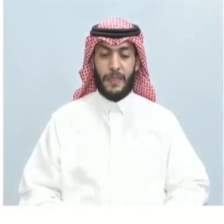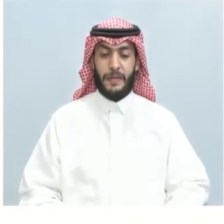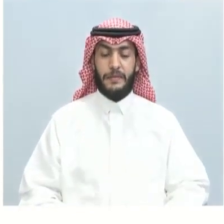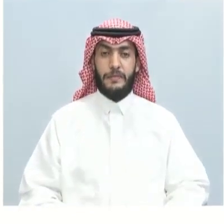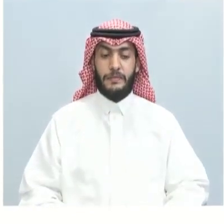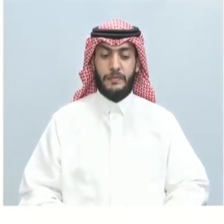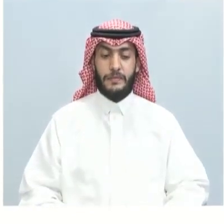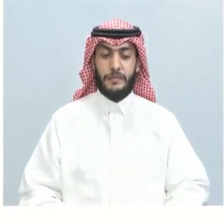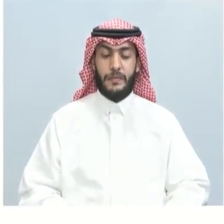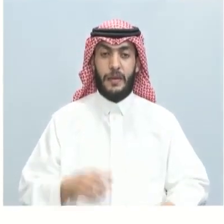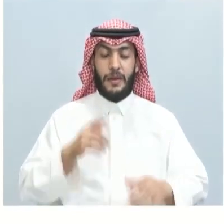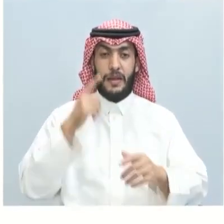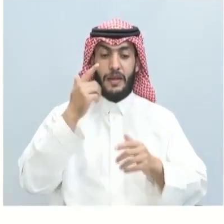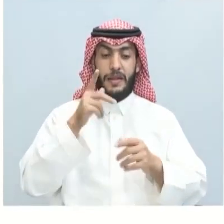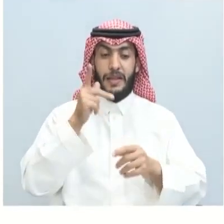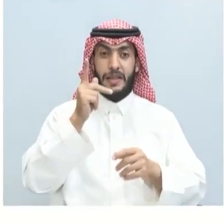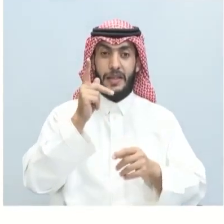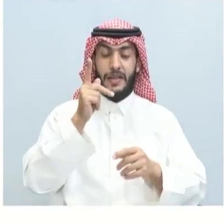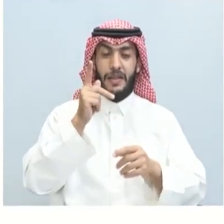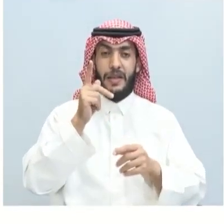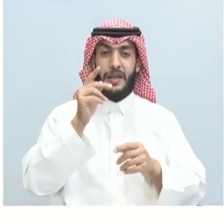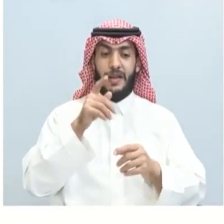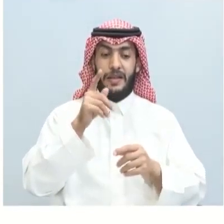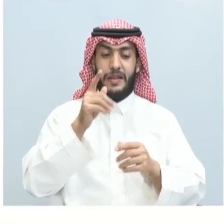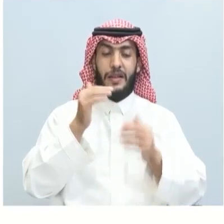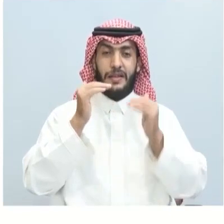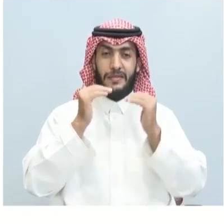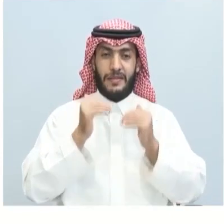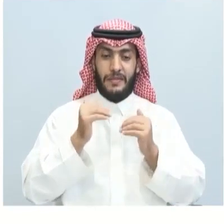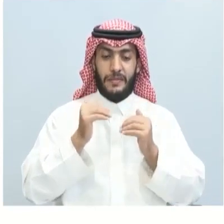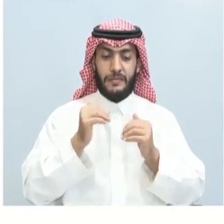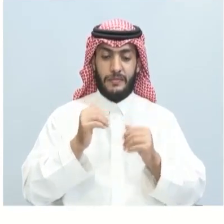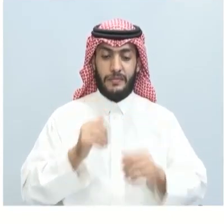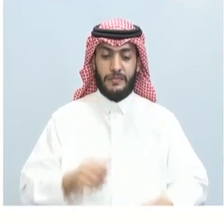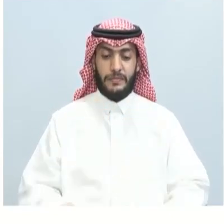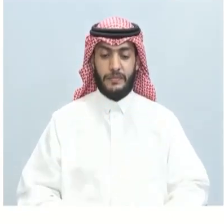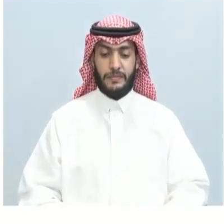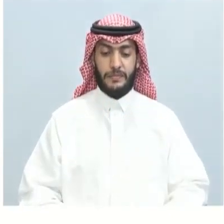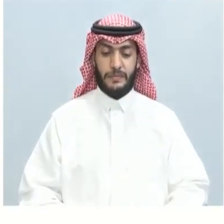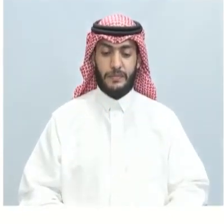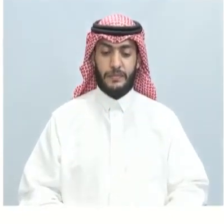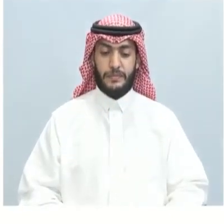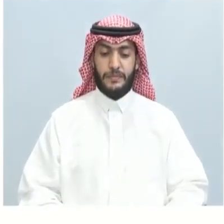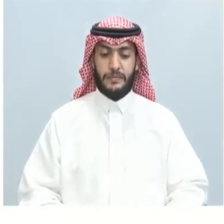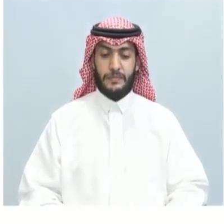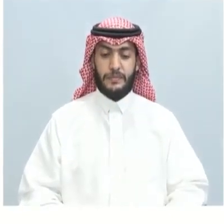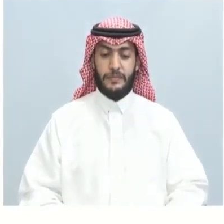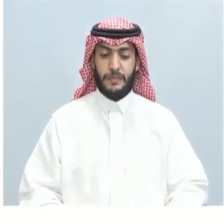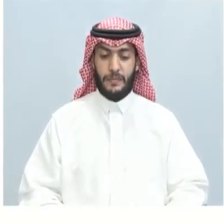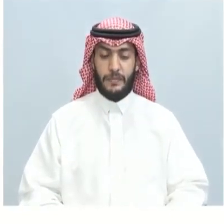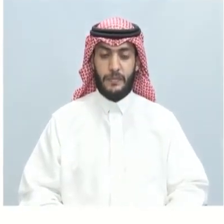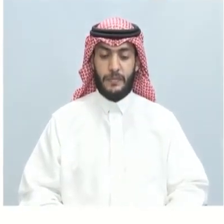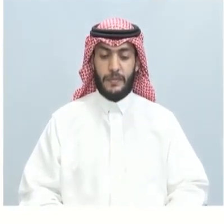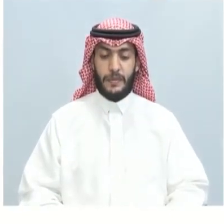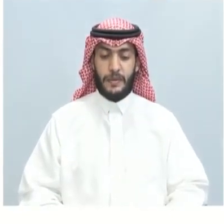نحو اليسار الكي اي كيو يقل الكي اي كيو قيمه الكي اي كيو